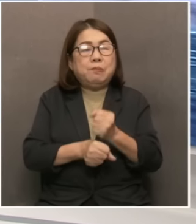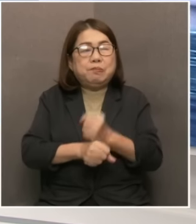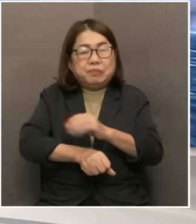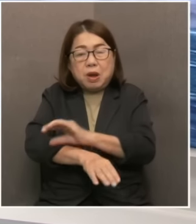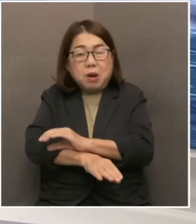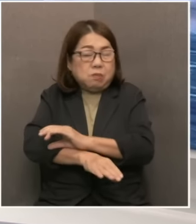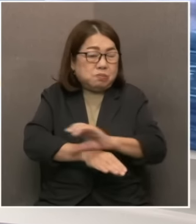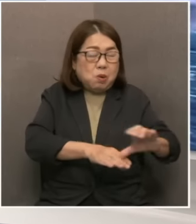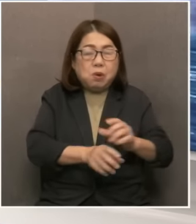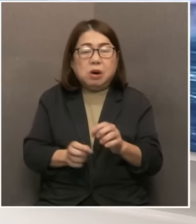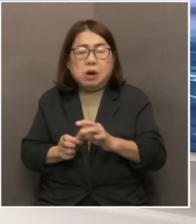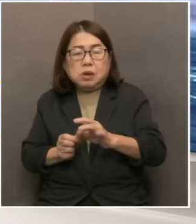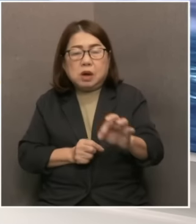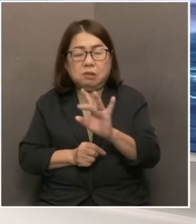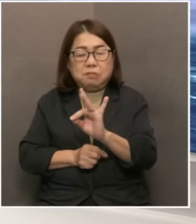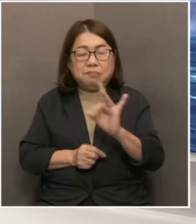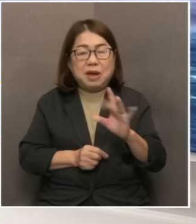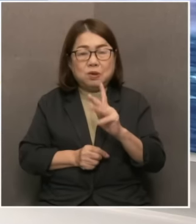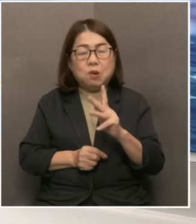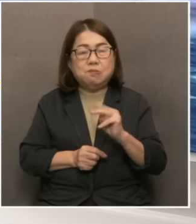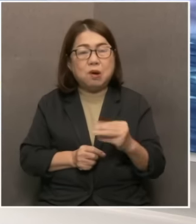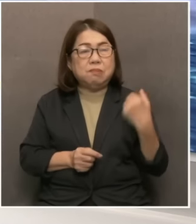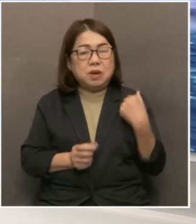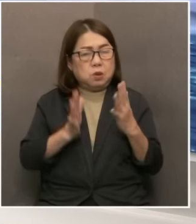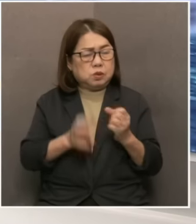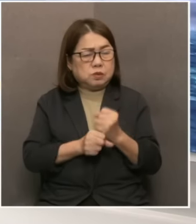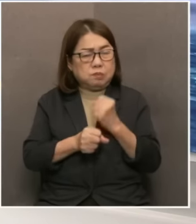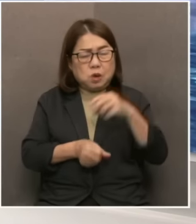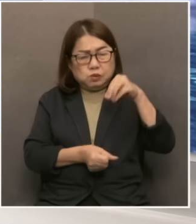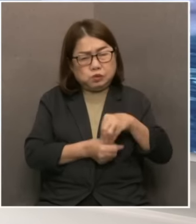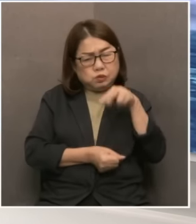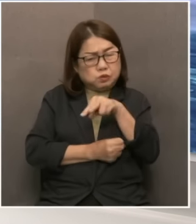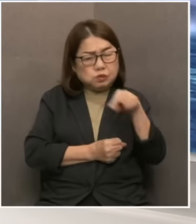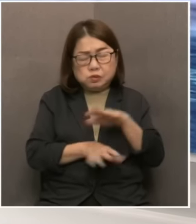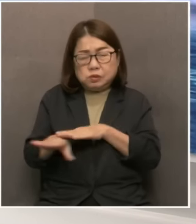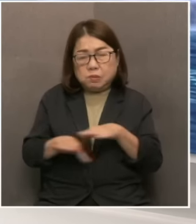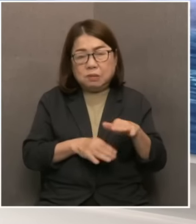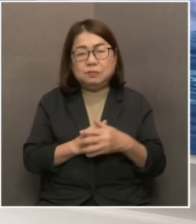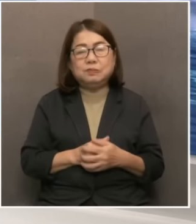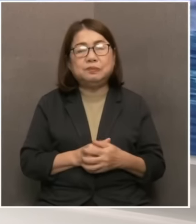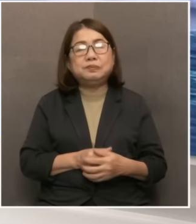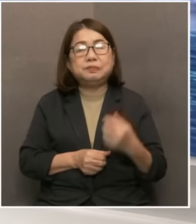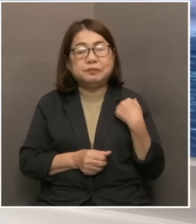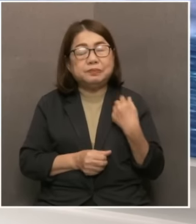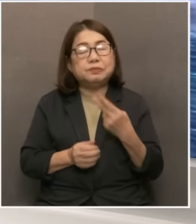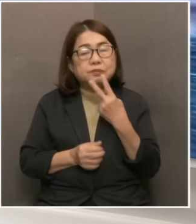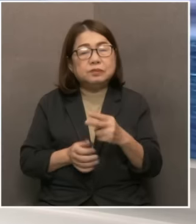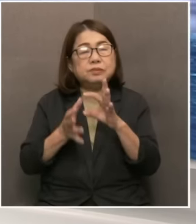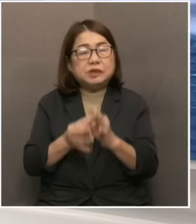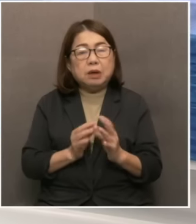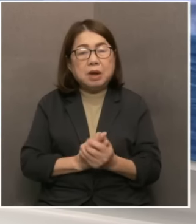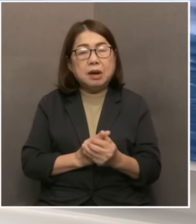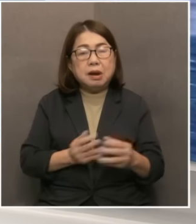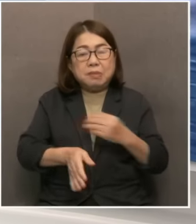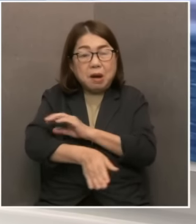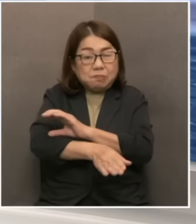ป้องกันต่างๆยาว 88กมมีการเตรียมเจ้าหน้าที่ให้พร้อมเลยนะคะเพื่อติดตามสถานการณ์แล้วก็ดูเรื่องของความแข็งแรงของ